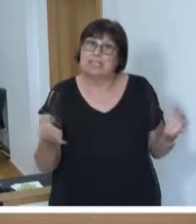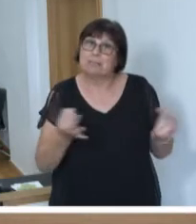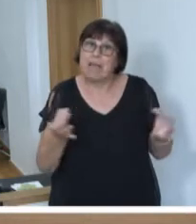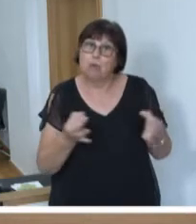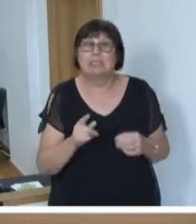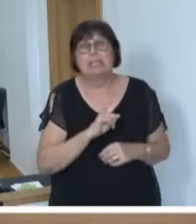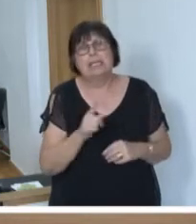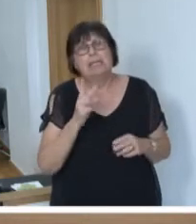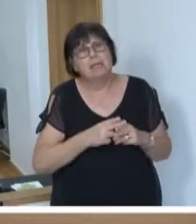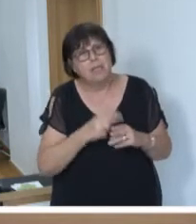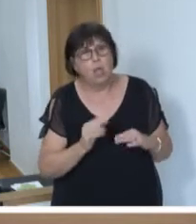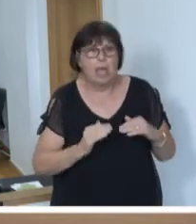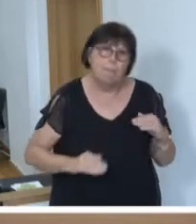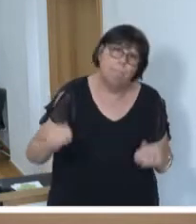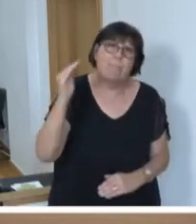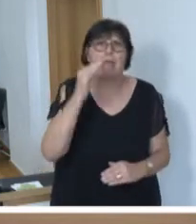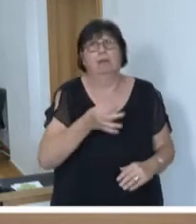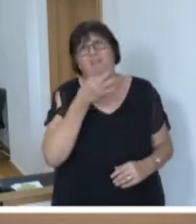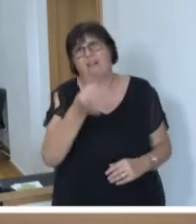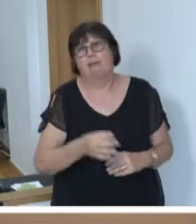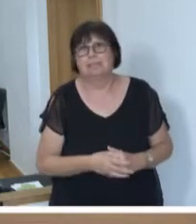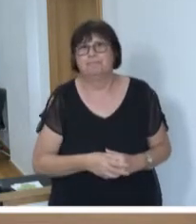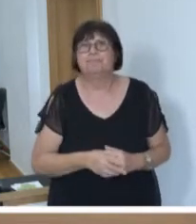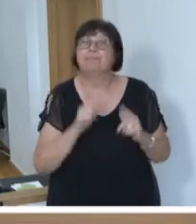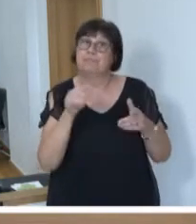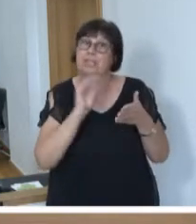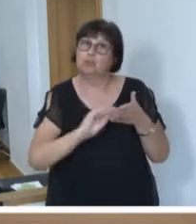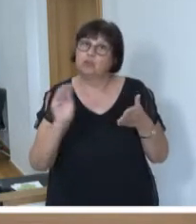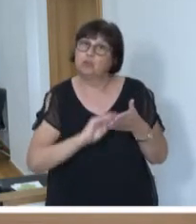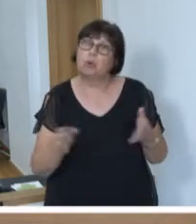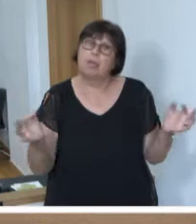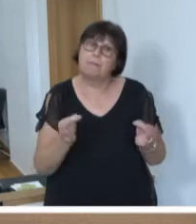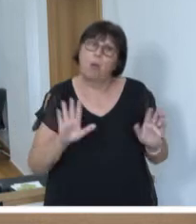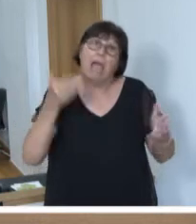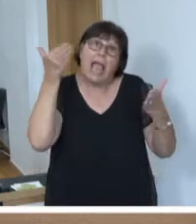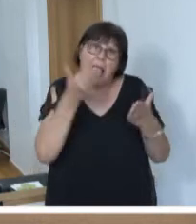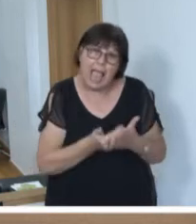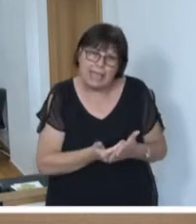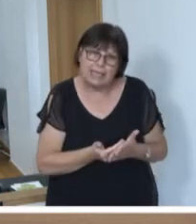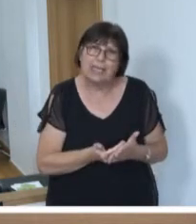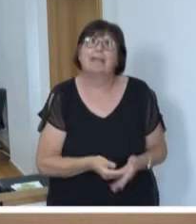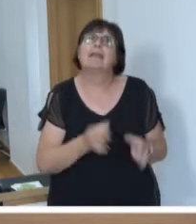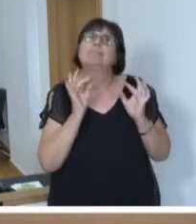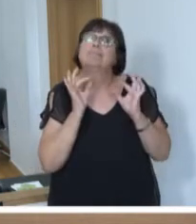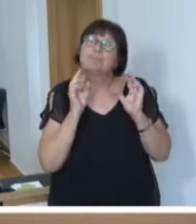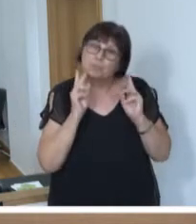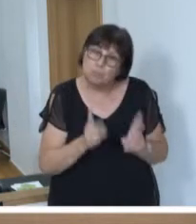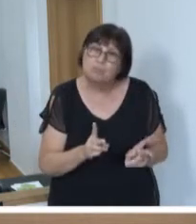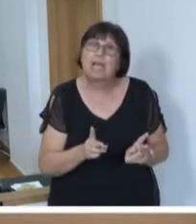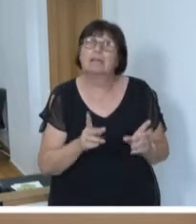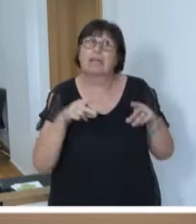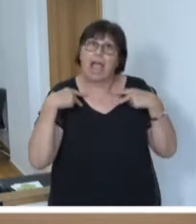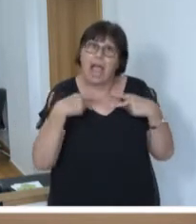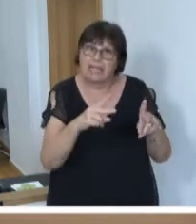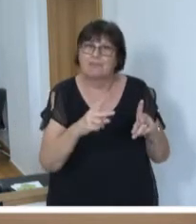nicht noch mehr unkonkrete Fragen. Die Schulen brauchen endlich konkrete Antworten auf